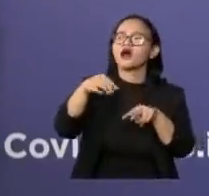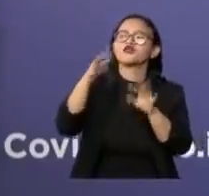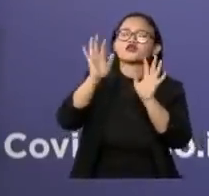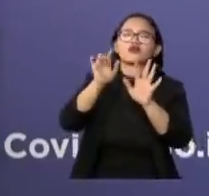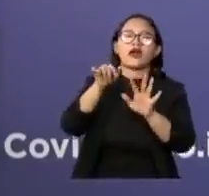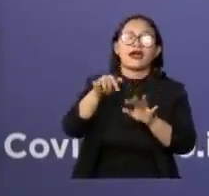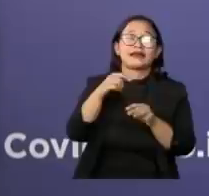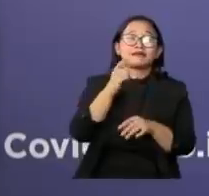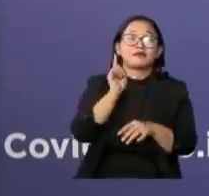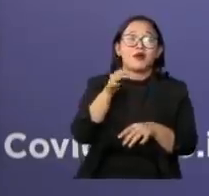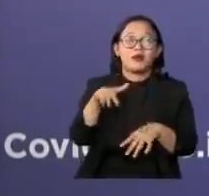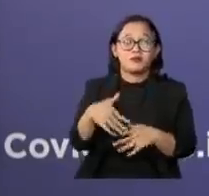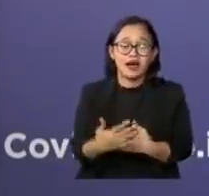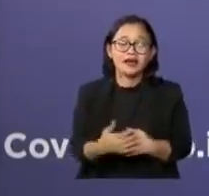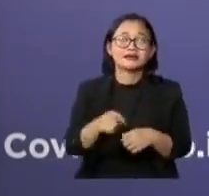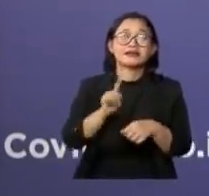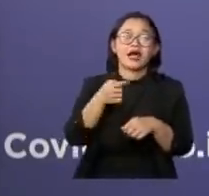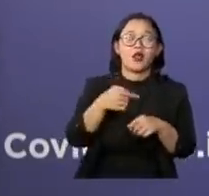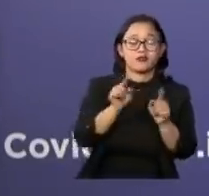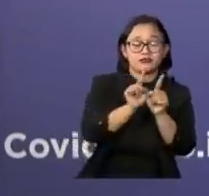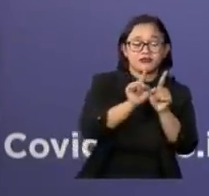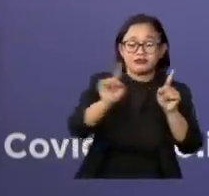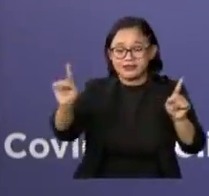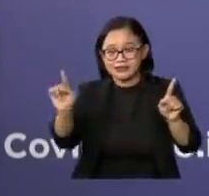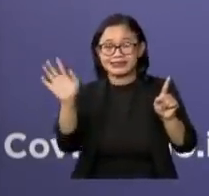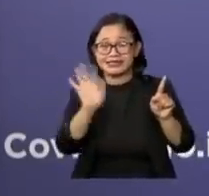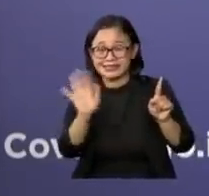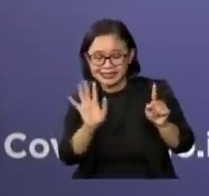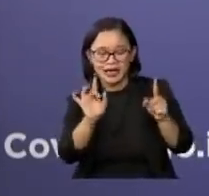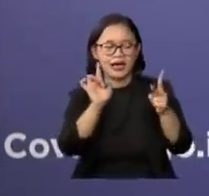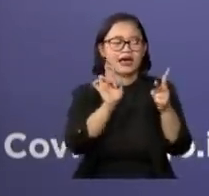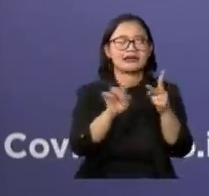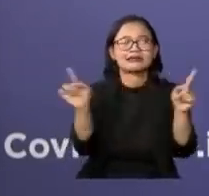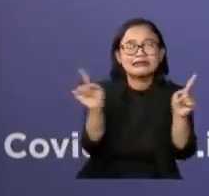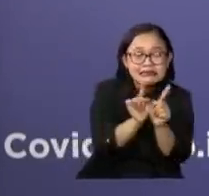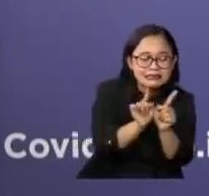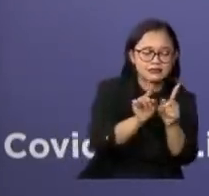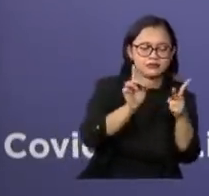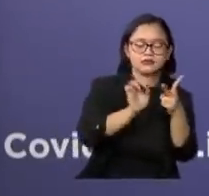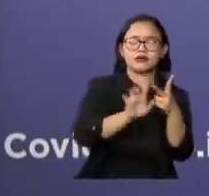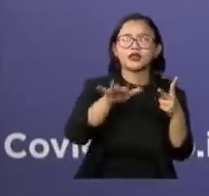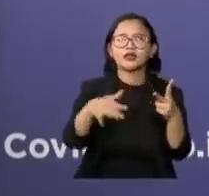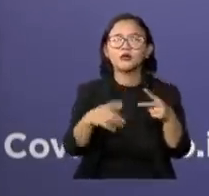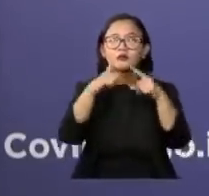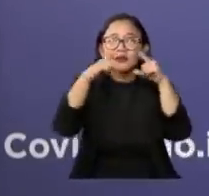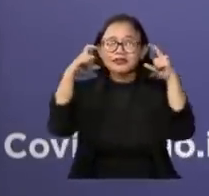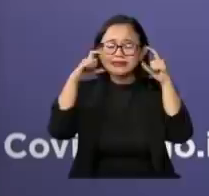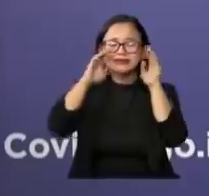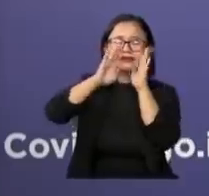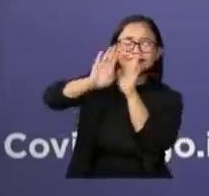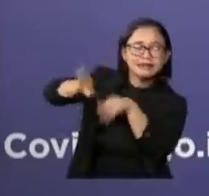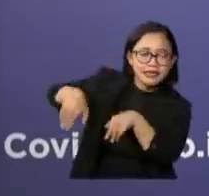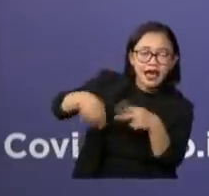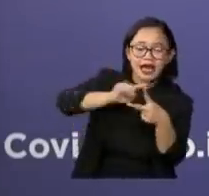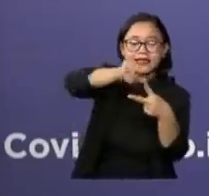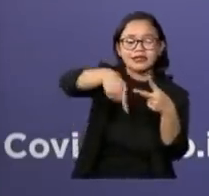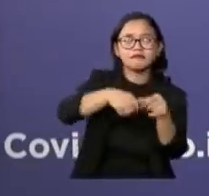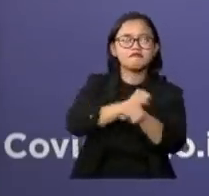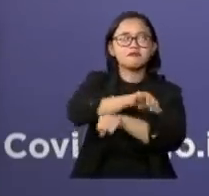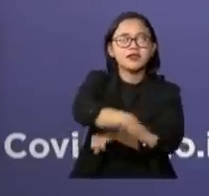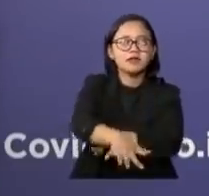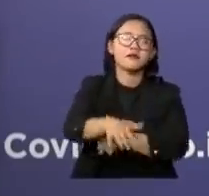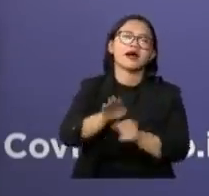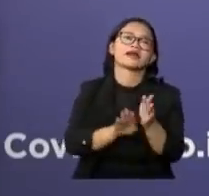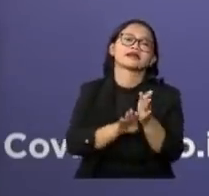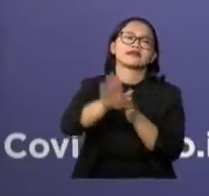bahwa menjaga jarak menggunakan masker sesuatu yang sangat penting untuk kita lakukan bersama. Hari ini